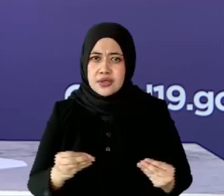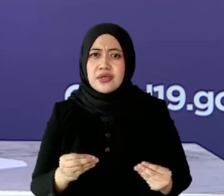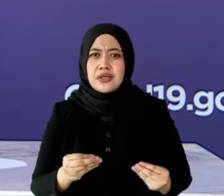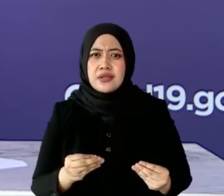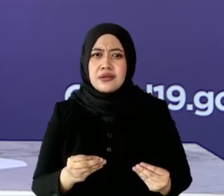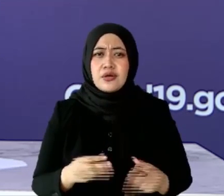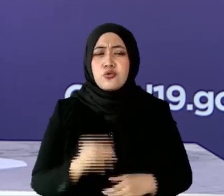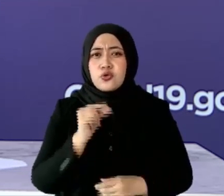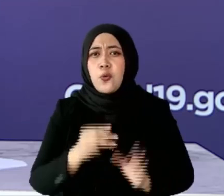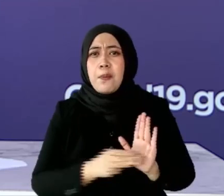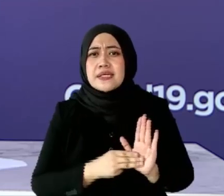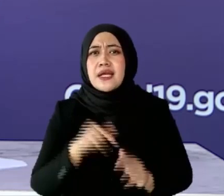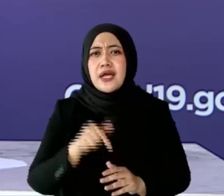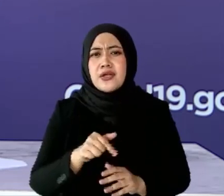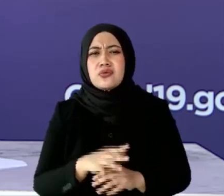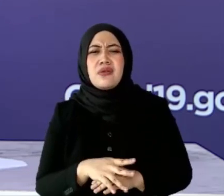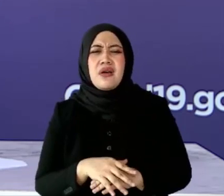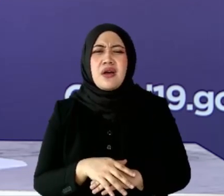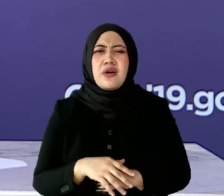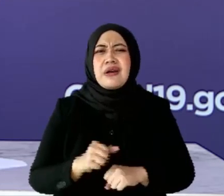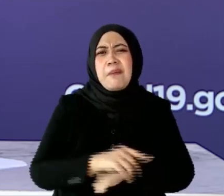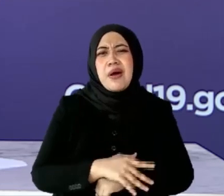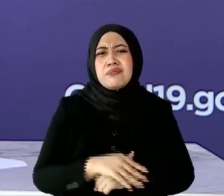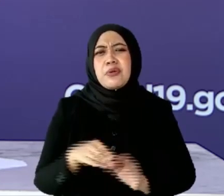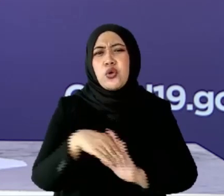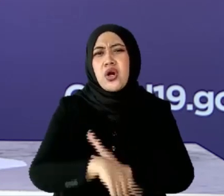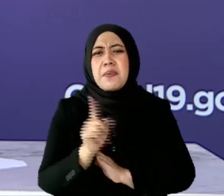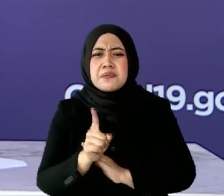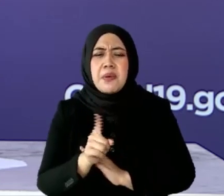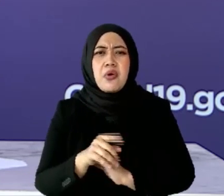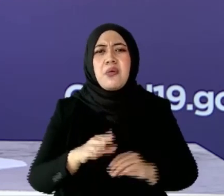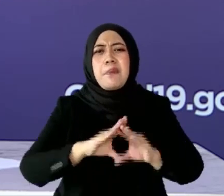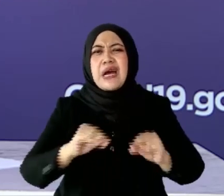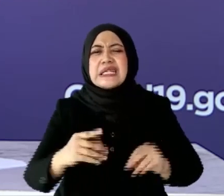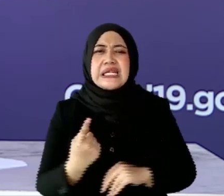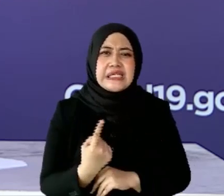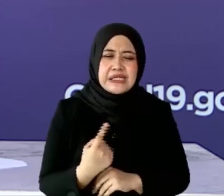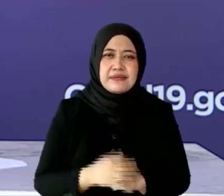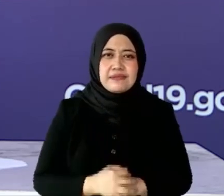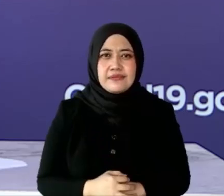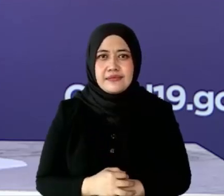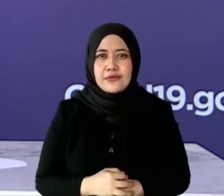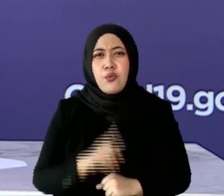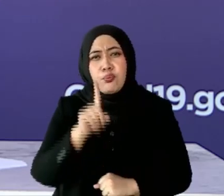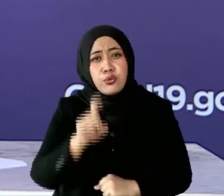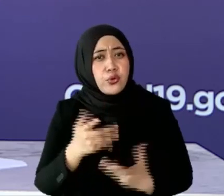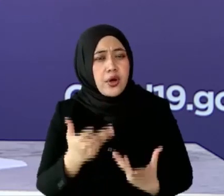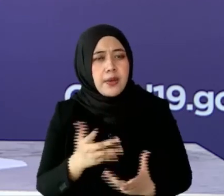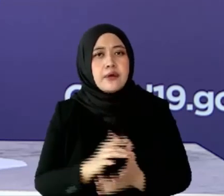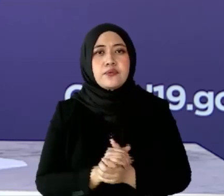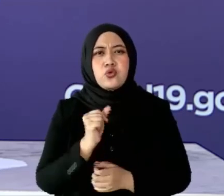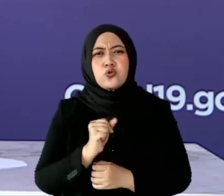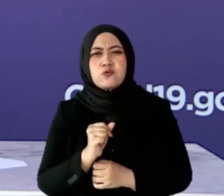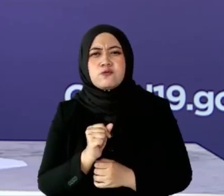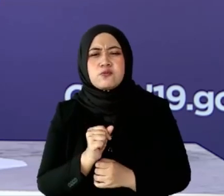solusi-solusi tersebut tidak akan efektif jika tidak ada kekompakan dalam menjalankannya. Kita perlu